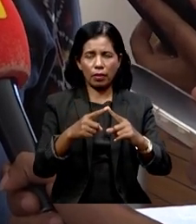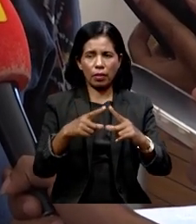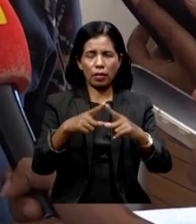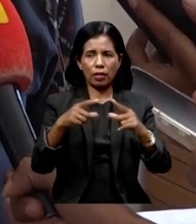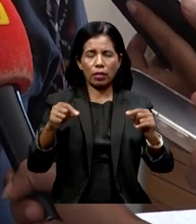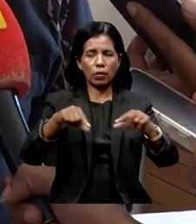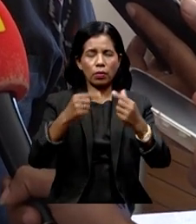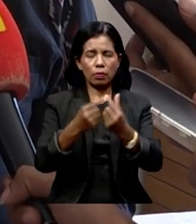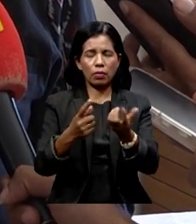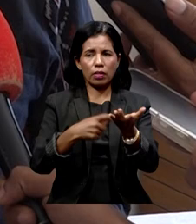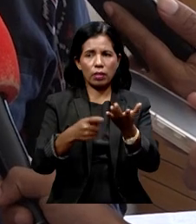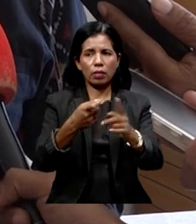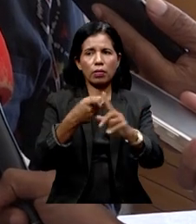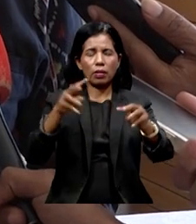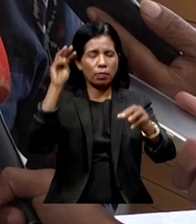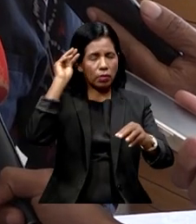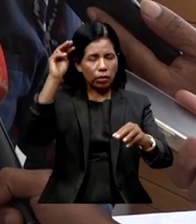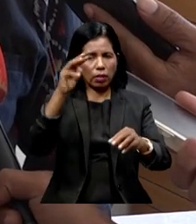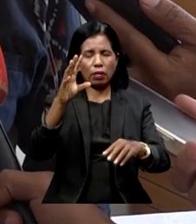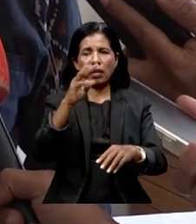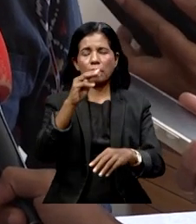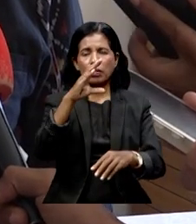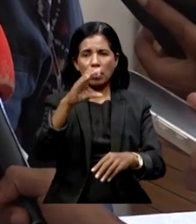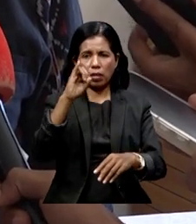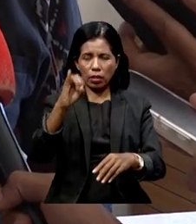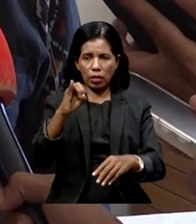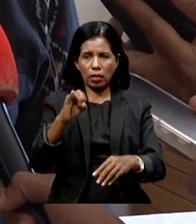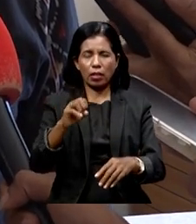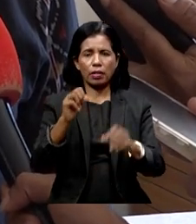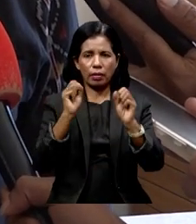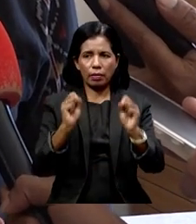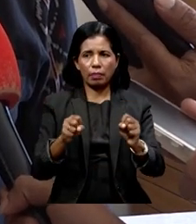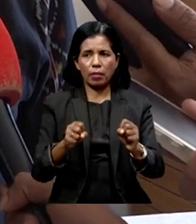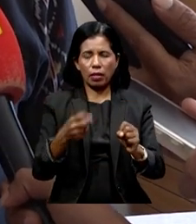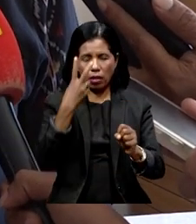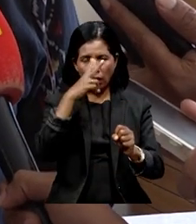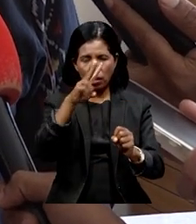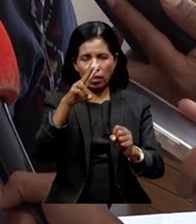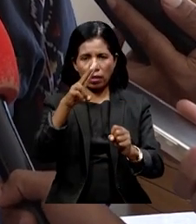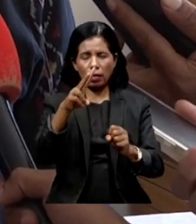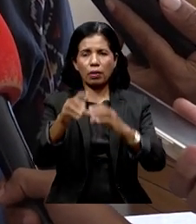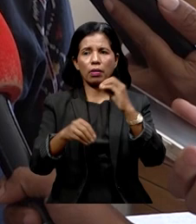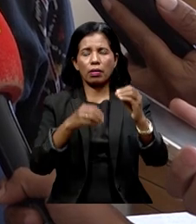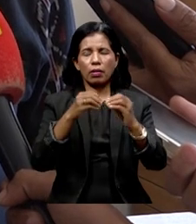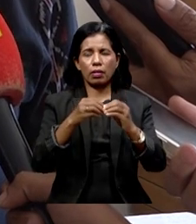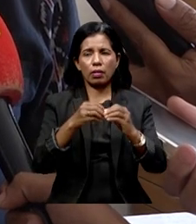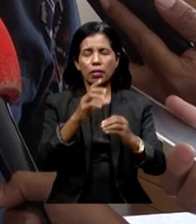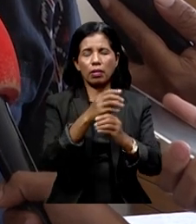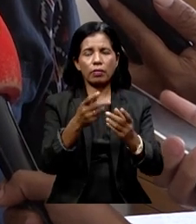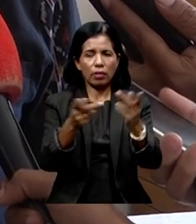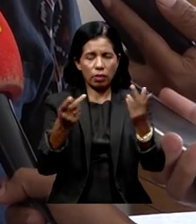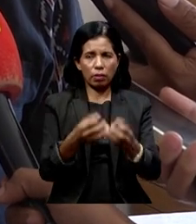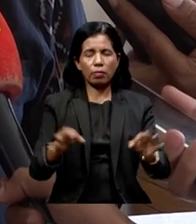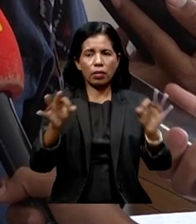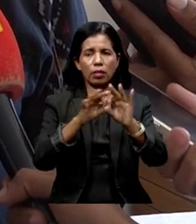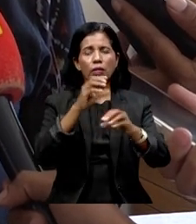equipa tecnico husi Ministério Comércio e Indústria para atu bele hare setor ini memang importante di dunia